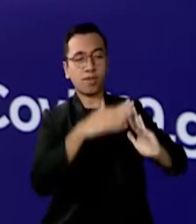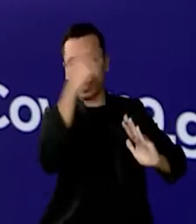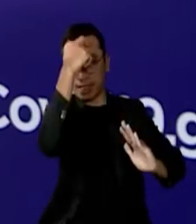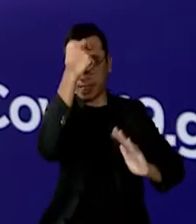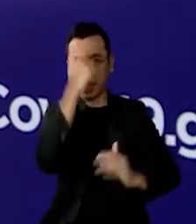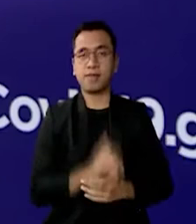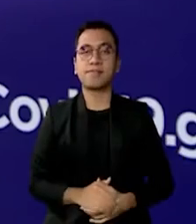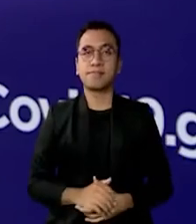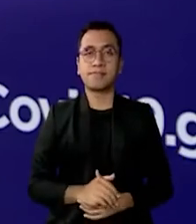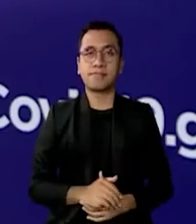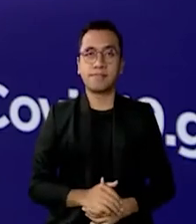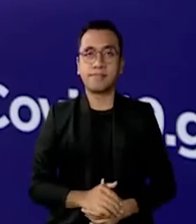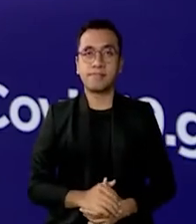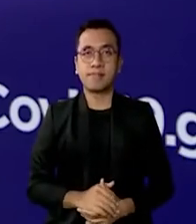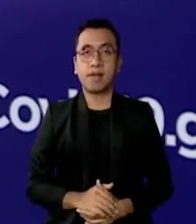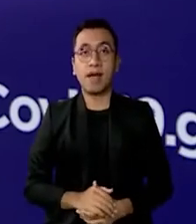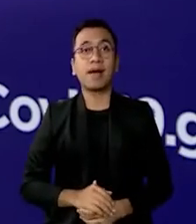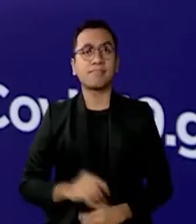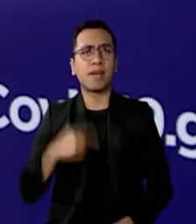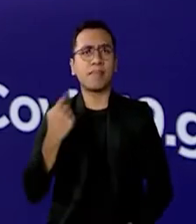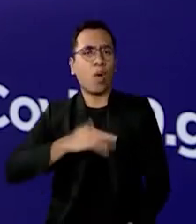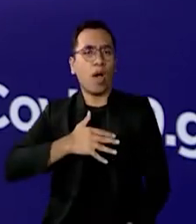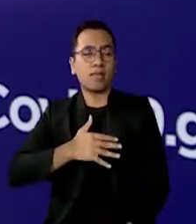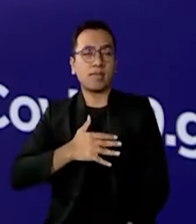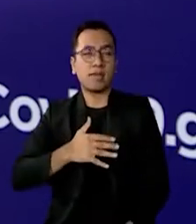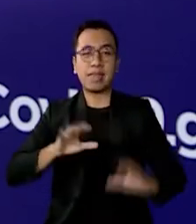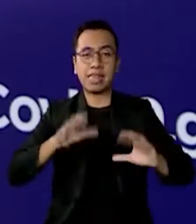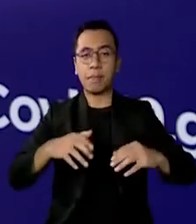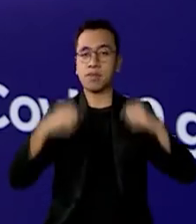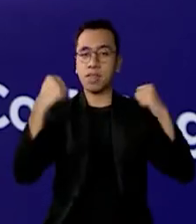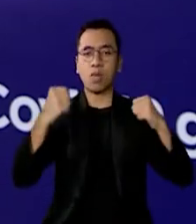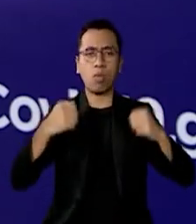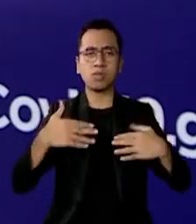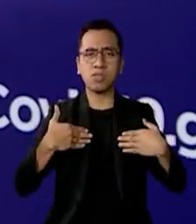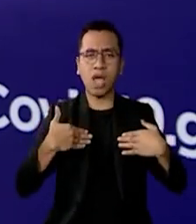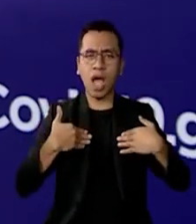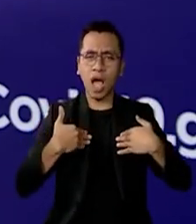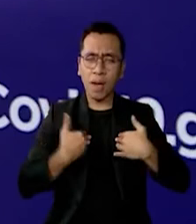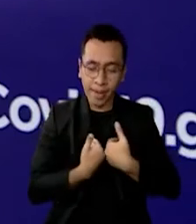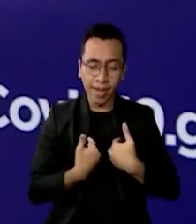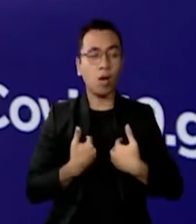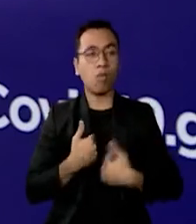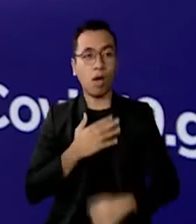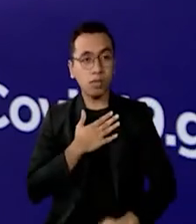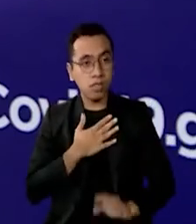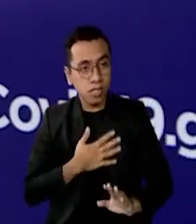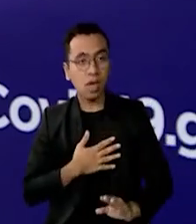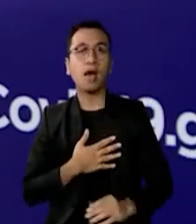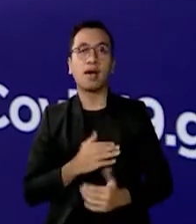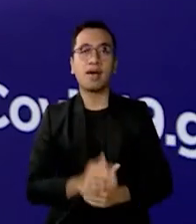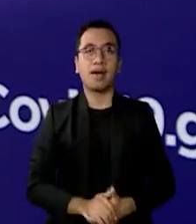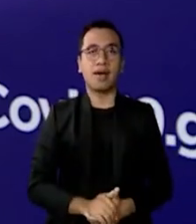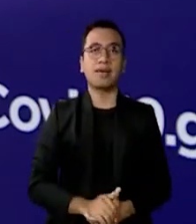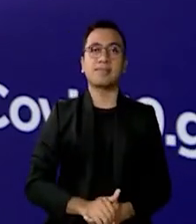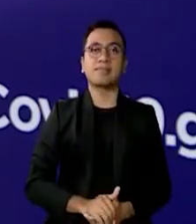satu progresivitas setinggi khawatir tenaga kesehatan di kelelahan akhirnya ini menjadi sesuatu hal yang baik bagi tenaga kesehatan